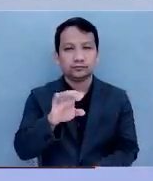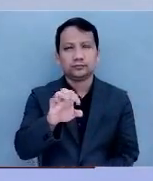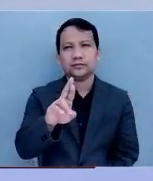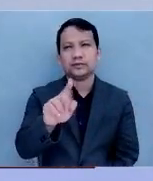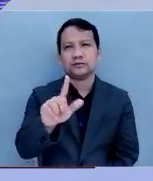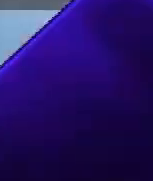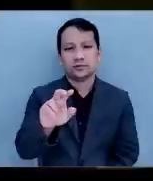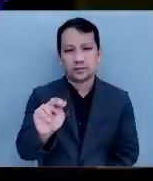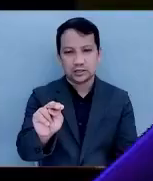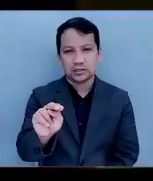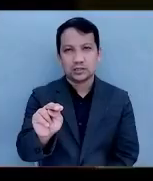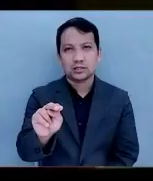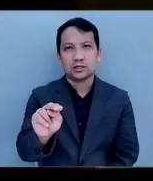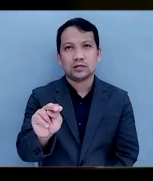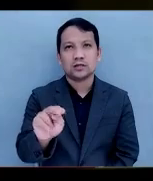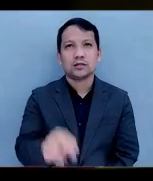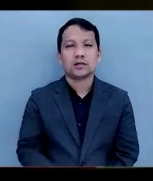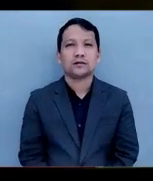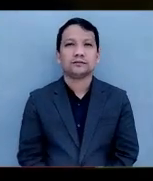Berlin.